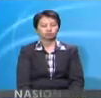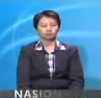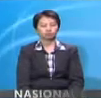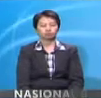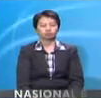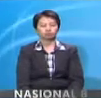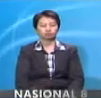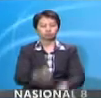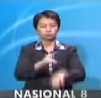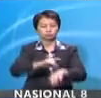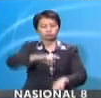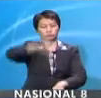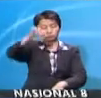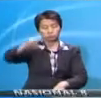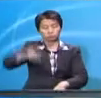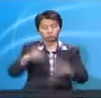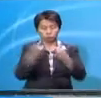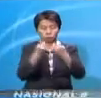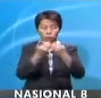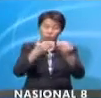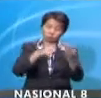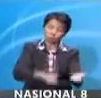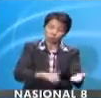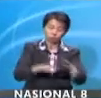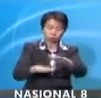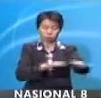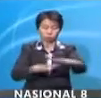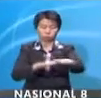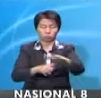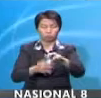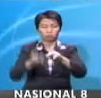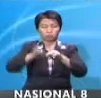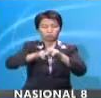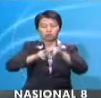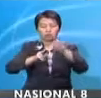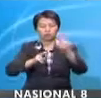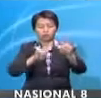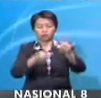Masih perkembangan di Nepal, jumlah kematian akibat gempa bumi meningkat kepada